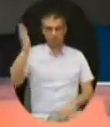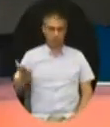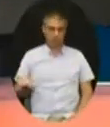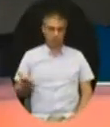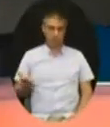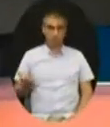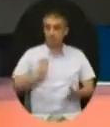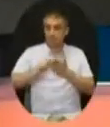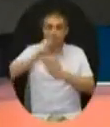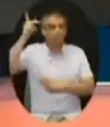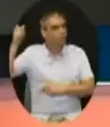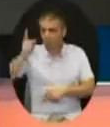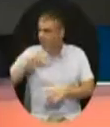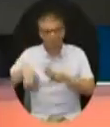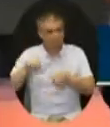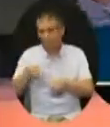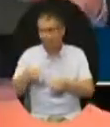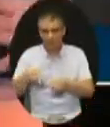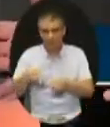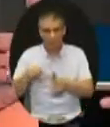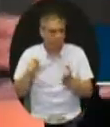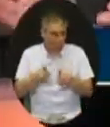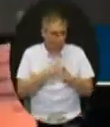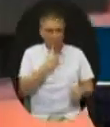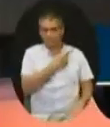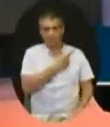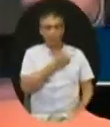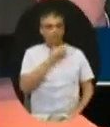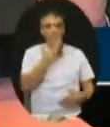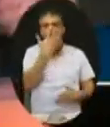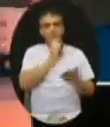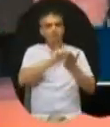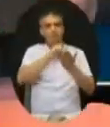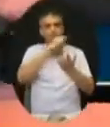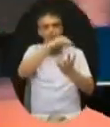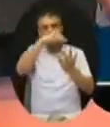אוקיי? משרד החוץ לא מטפל ב-BDS, כמו שאמרת בצדק, יש חמישה